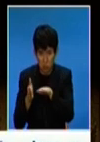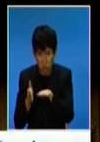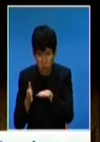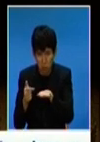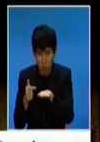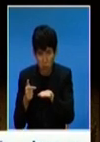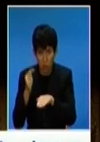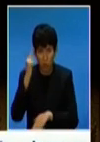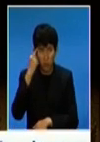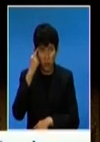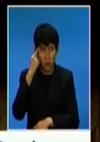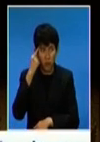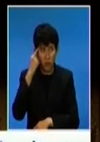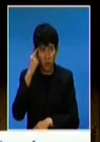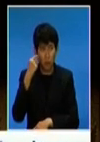หารู้ไหมว่าพ่อมันอยู่ในรถ